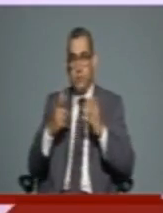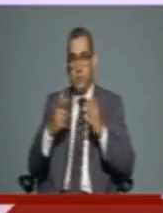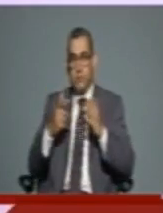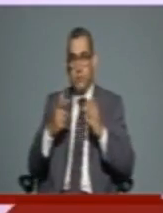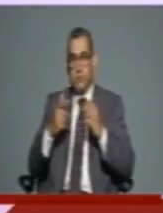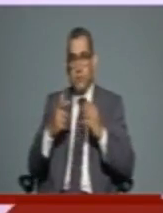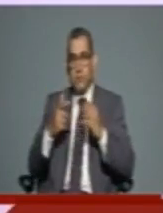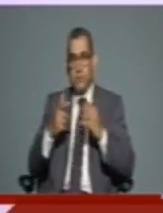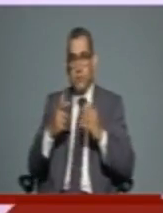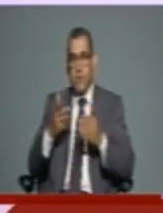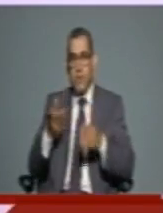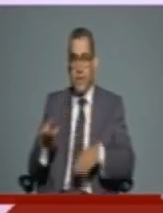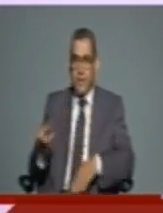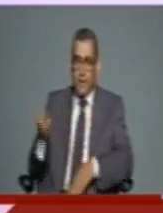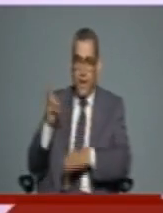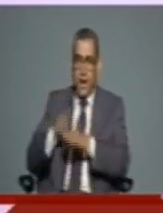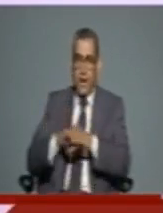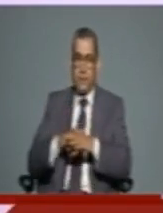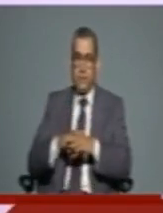لاعاده